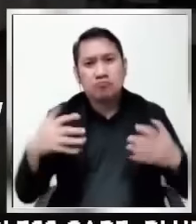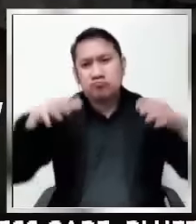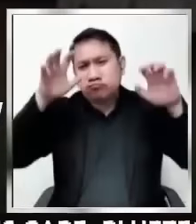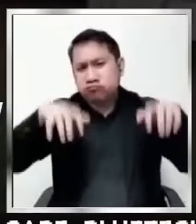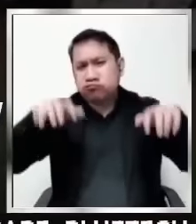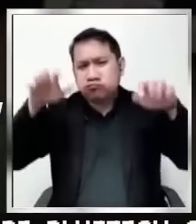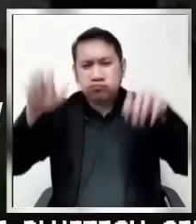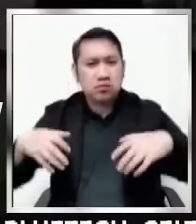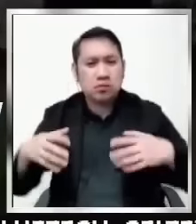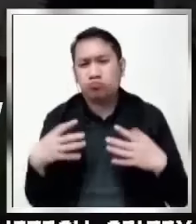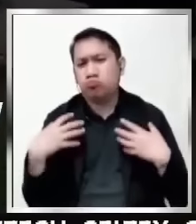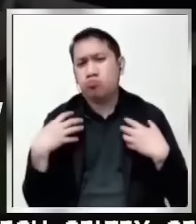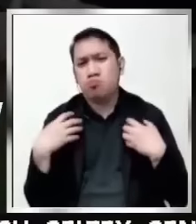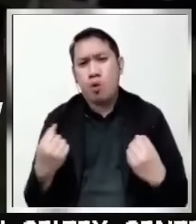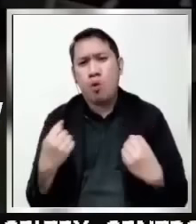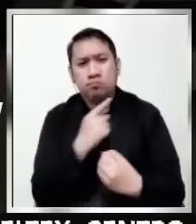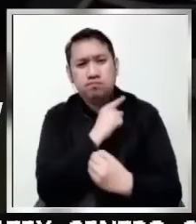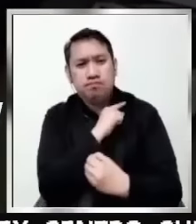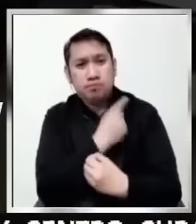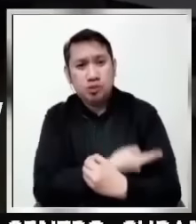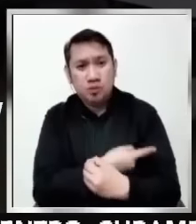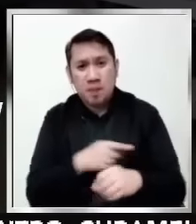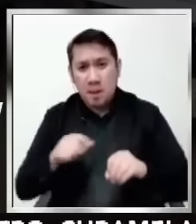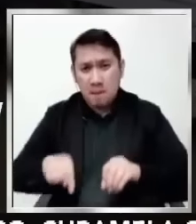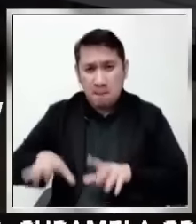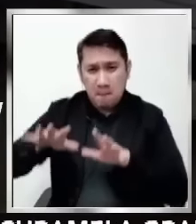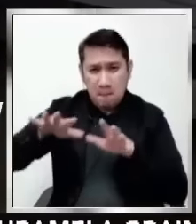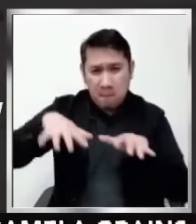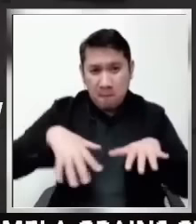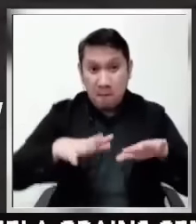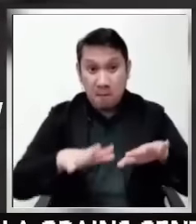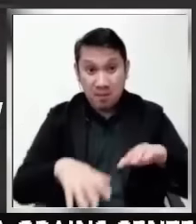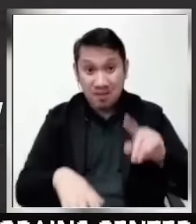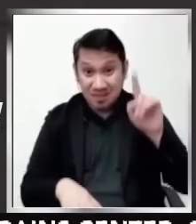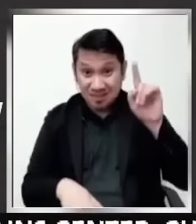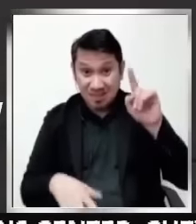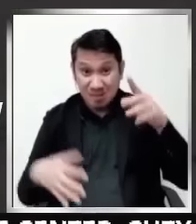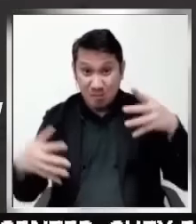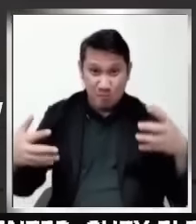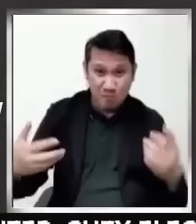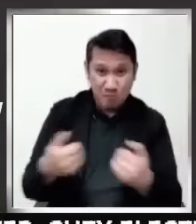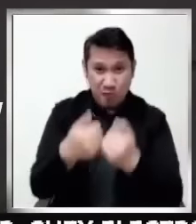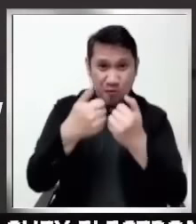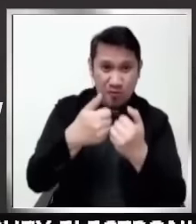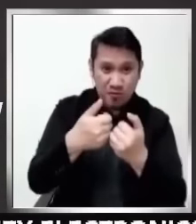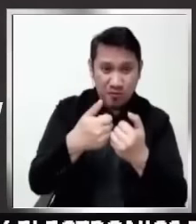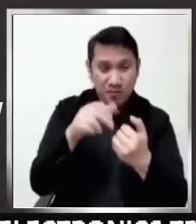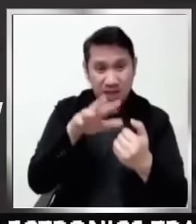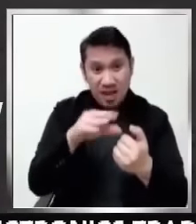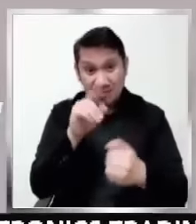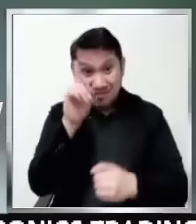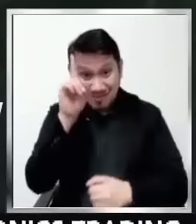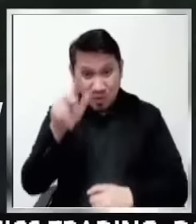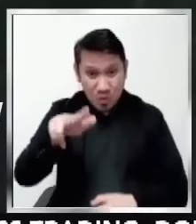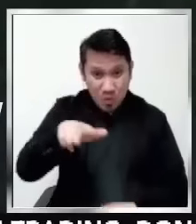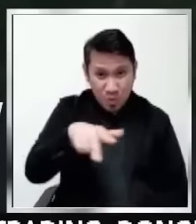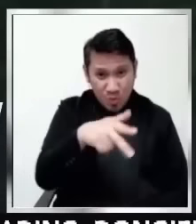ulan. Sa lakas ng agos, nagkabanggaan ang dalawang sasakyan habang makikitang inanod ang isa pang sasakyan.